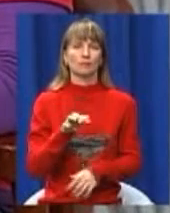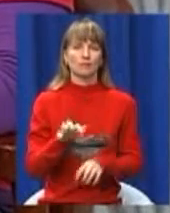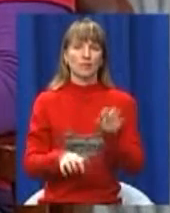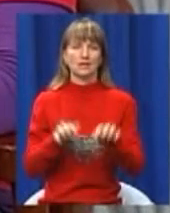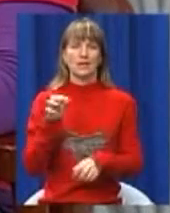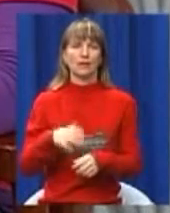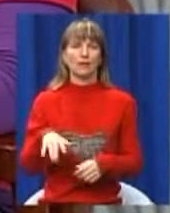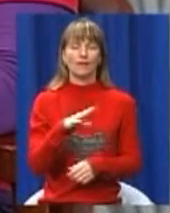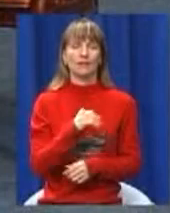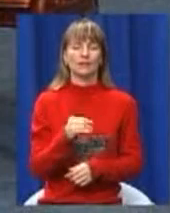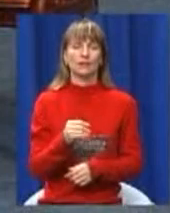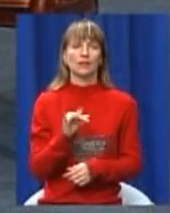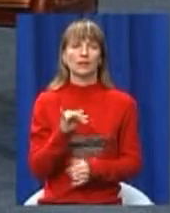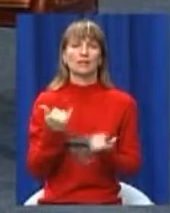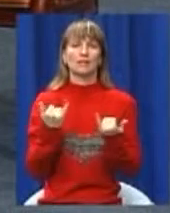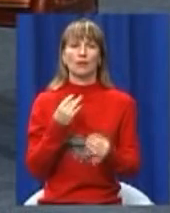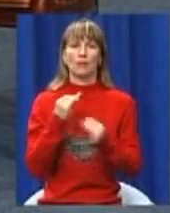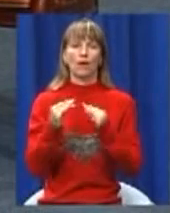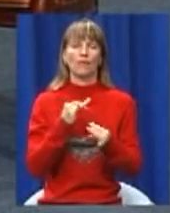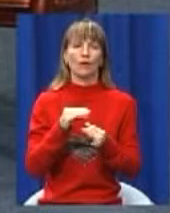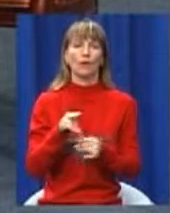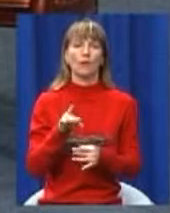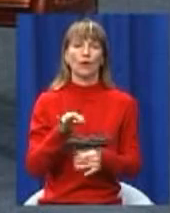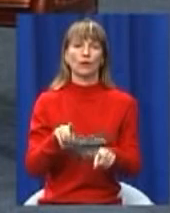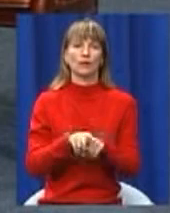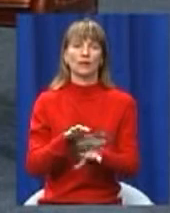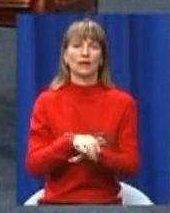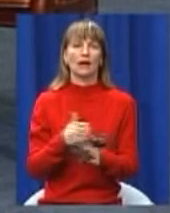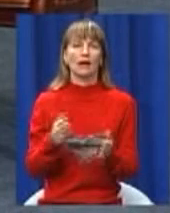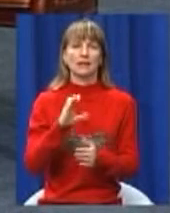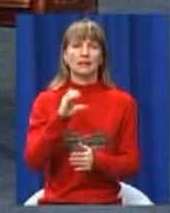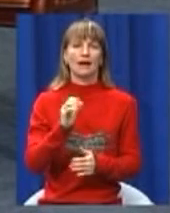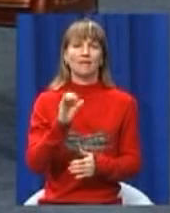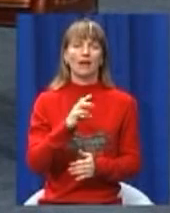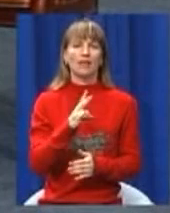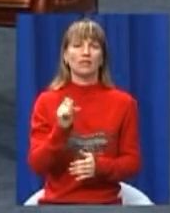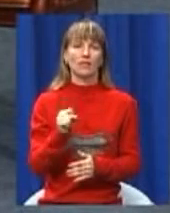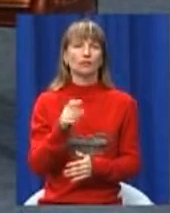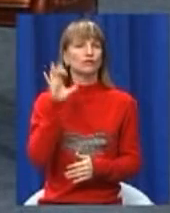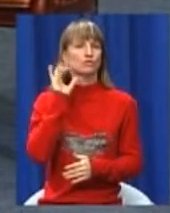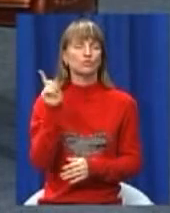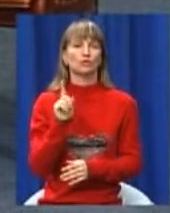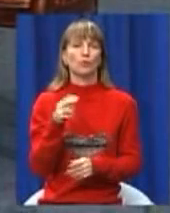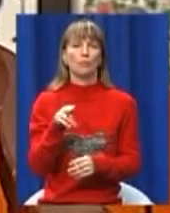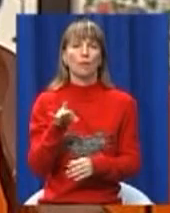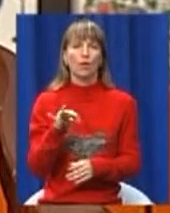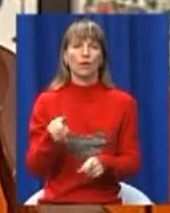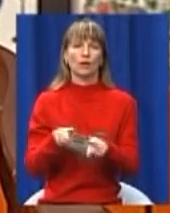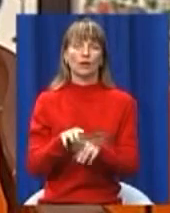просто-просто розцарапають. А сьогодні ми поговоримо про таку кицьку, як Саванна. Що ти, не чула нічого про таку